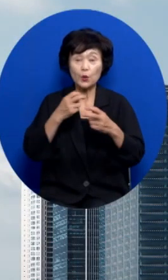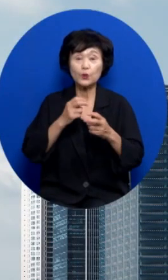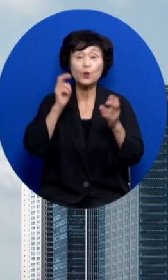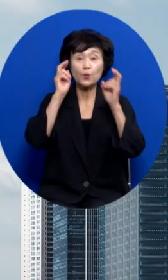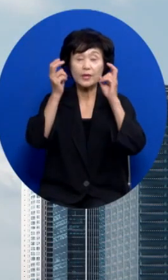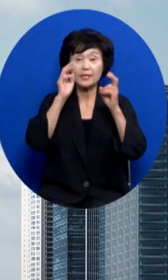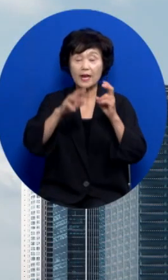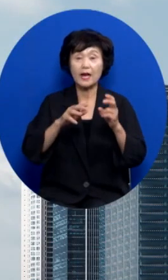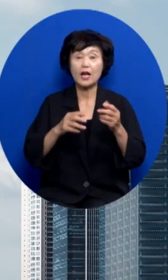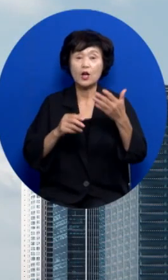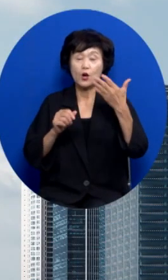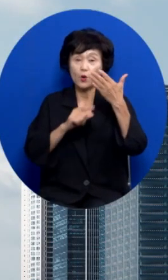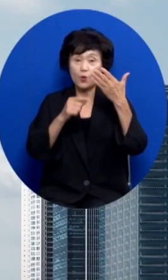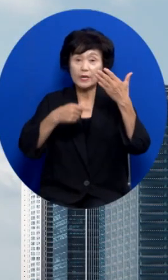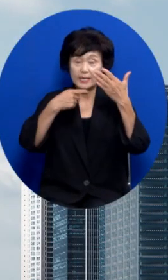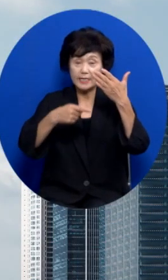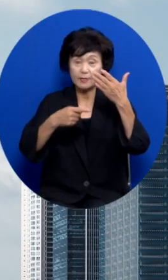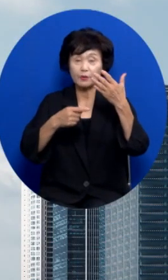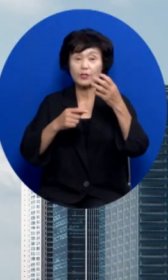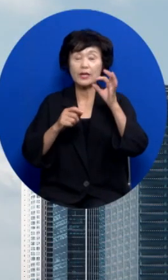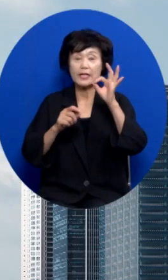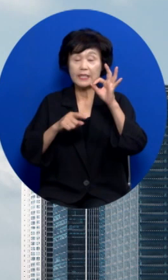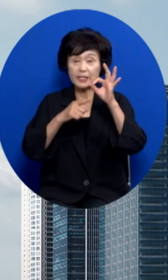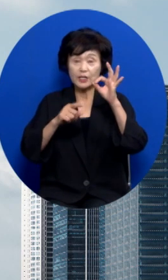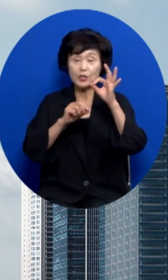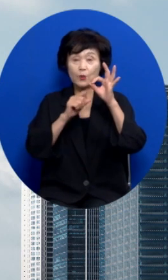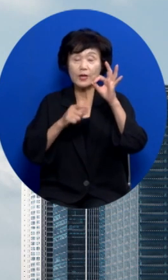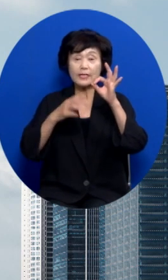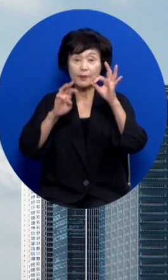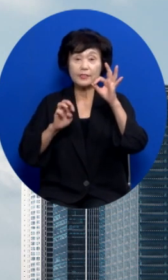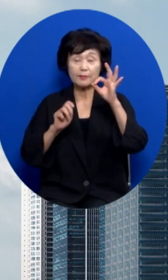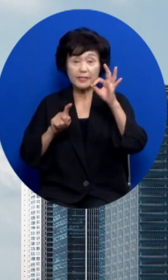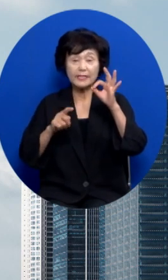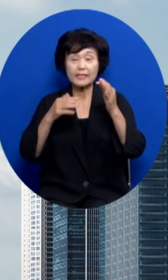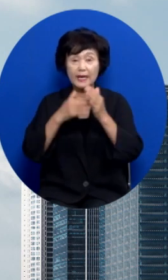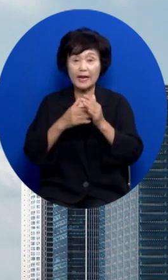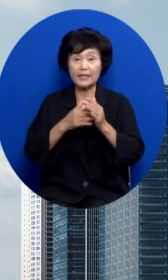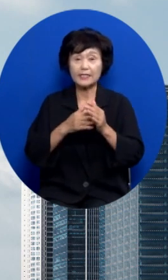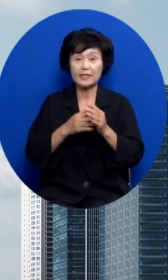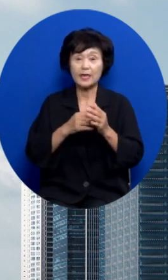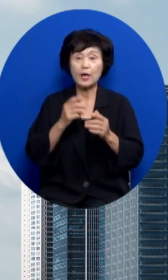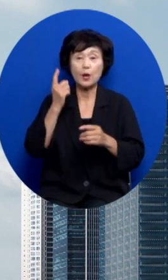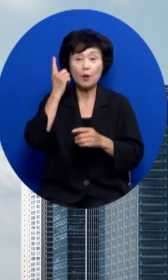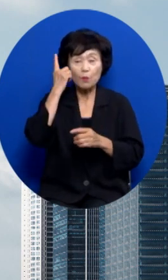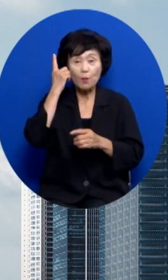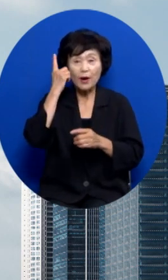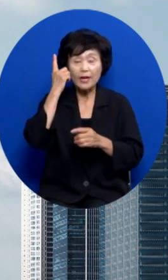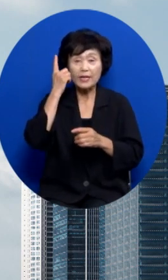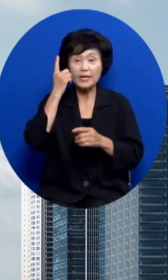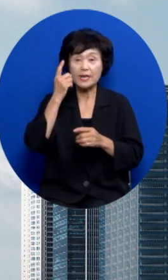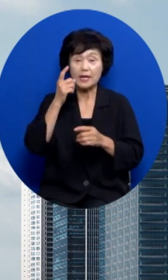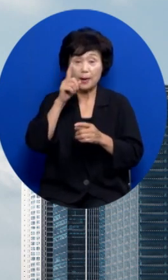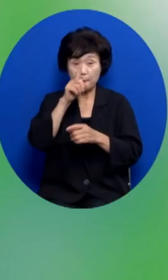서울교통공사가 오는 9월 1일부터 10월 31일까지 2023년 모바일 스탬프 투어를